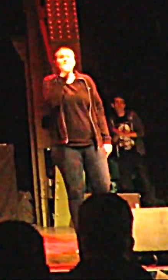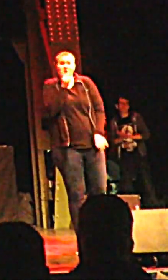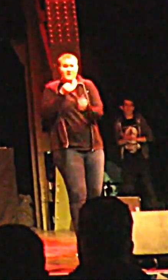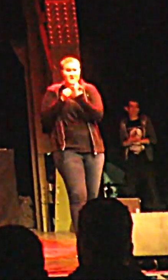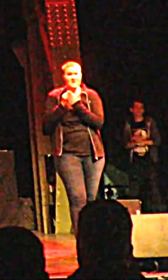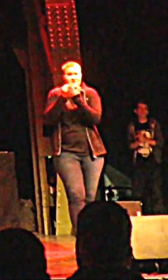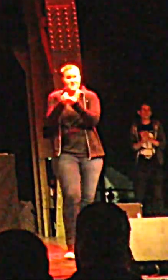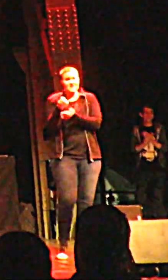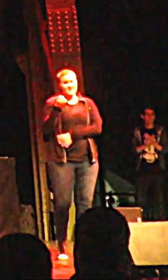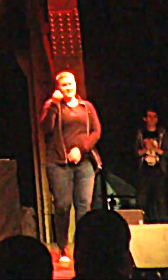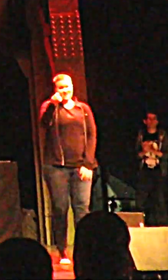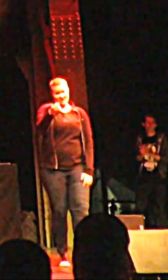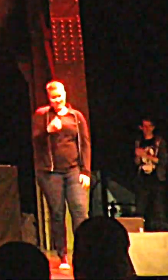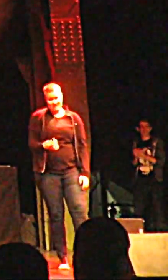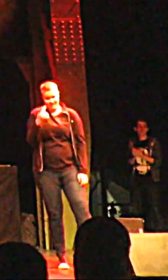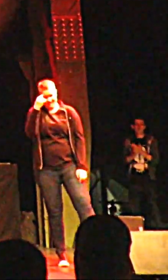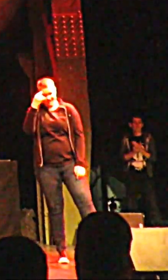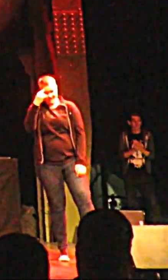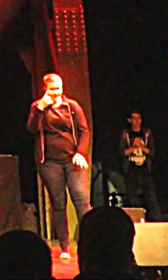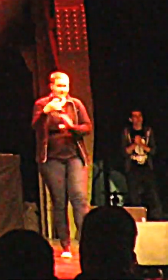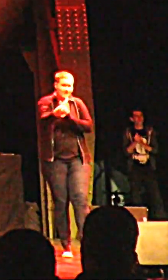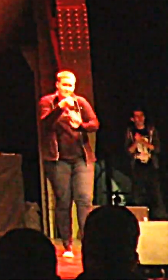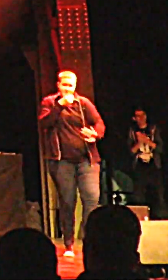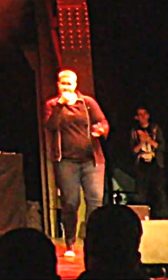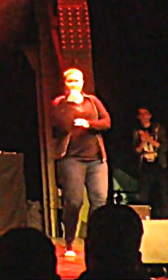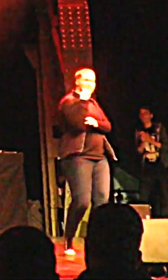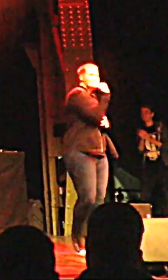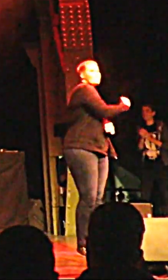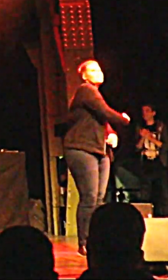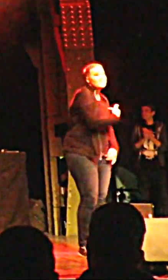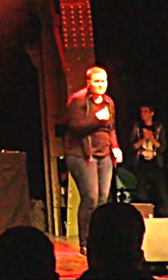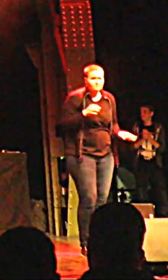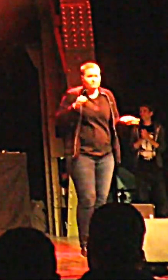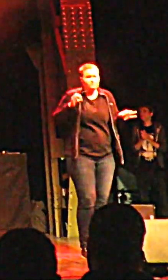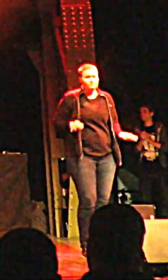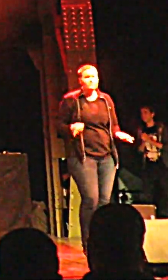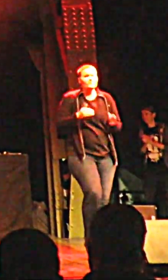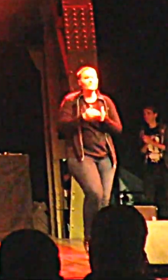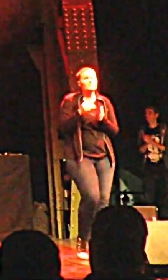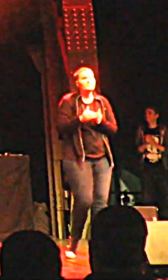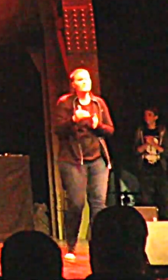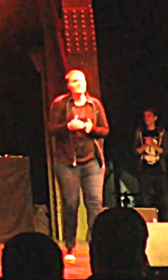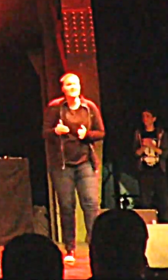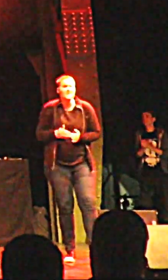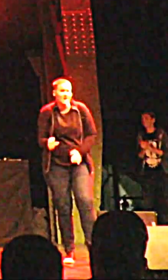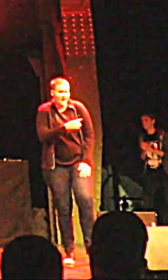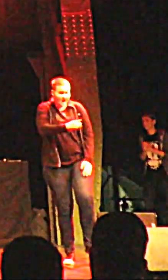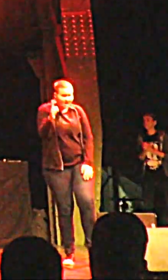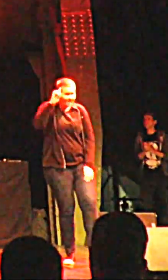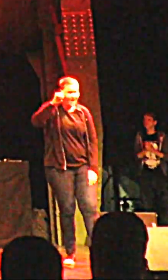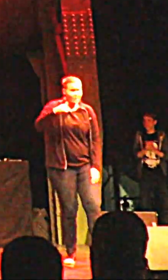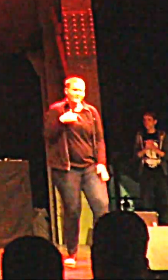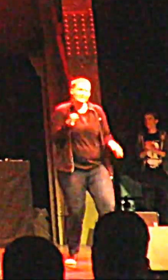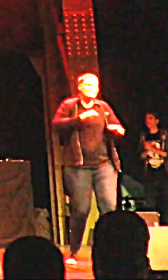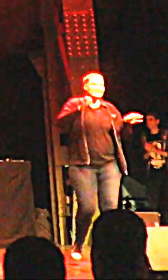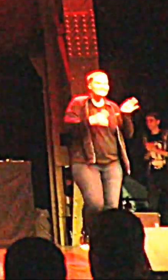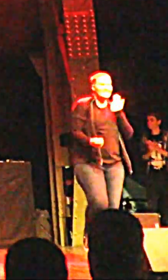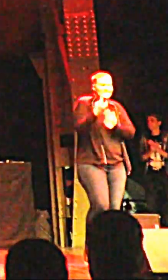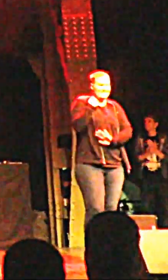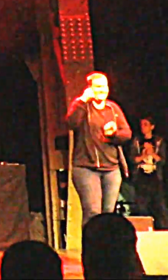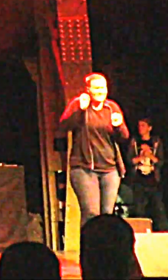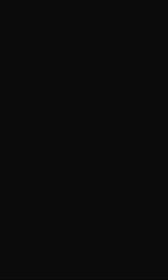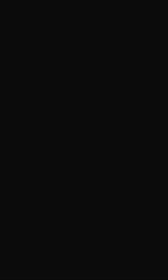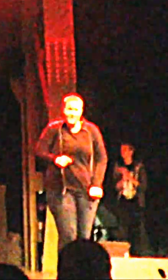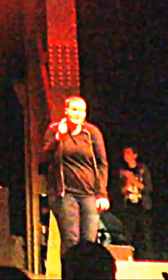das Newcomer immer wieder weiter. Ja, natürlich. Korrekt. Du bist ein. Kippe auch. DJ Freaky B. Und weil direkt aus Sumo